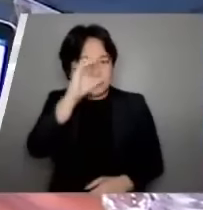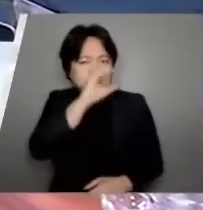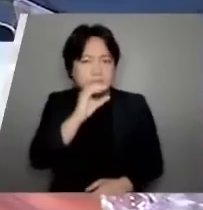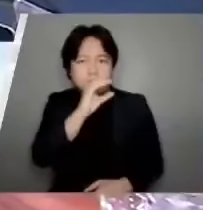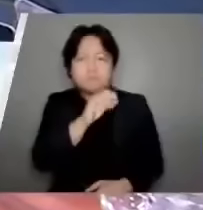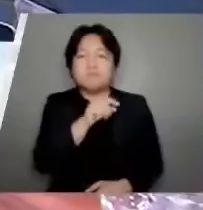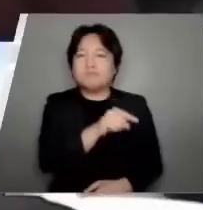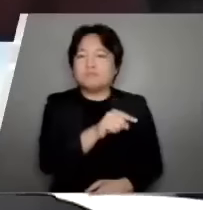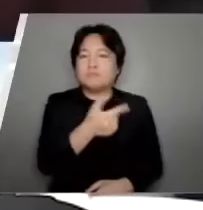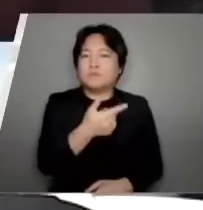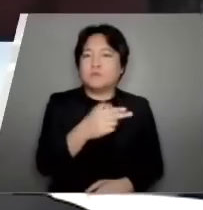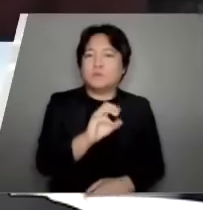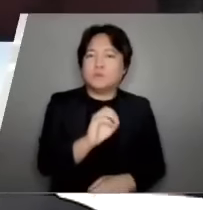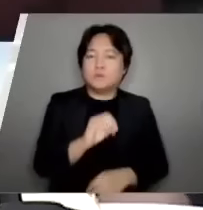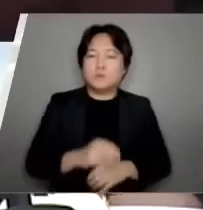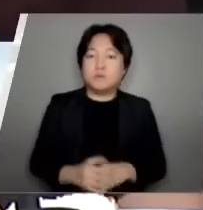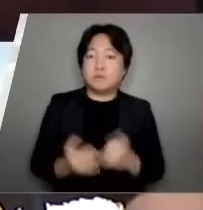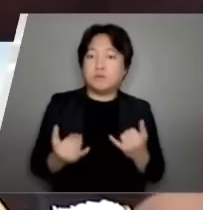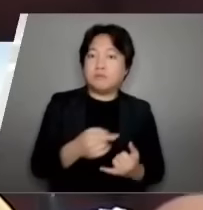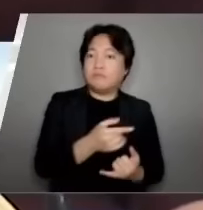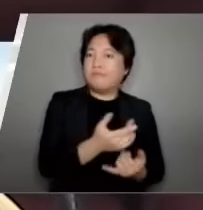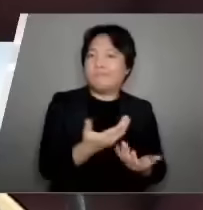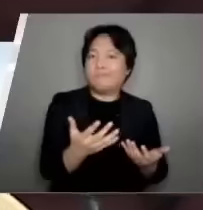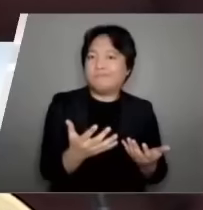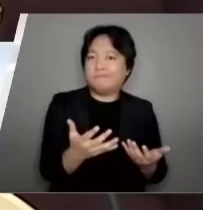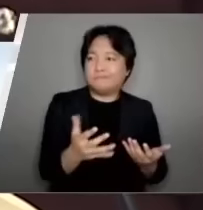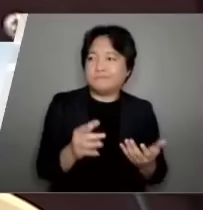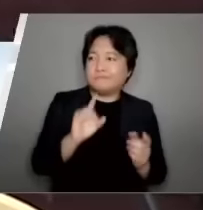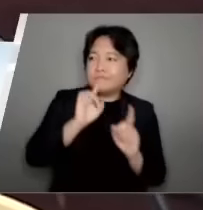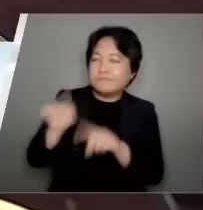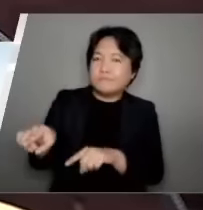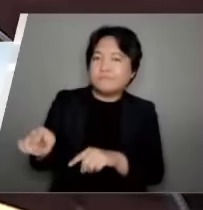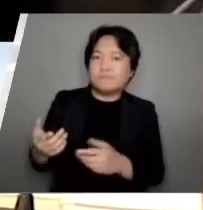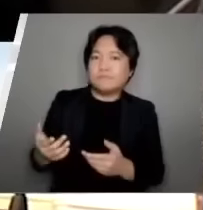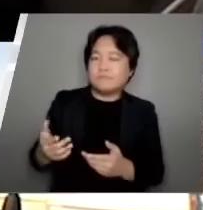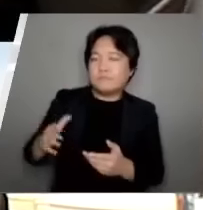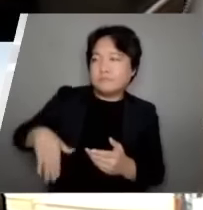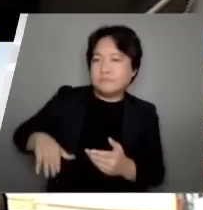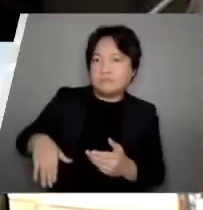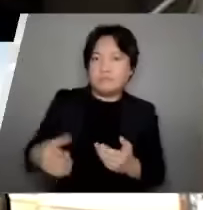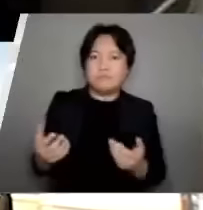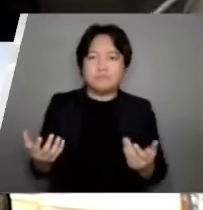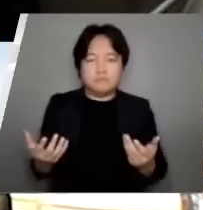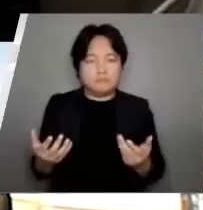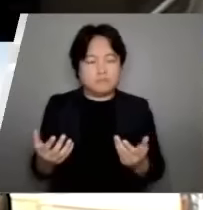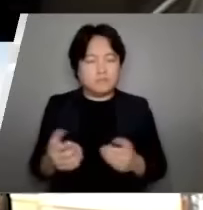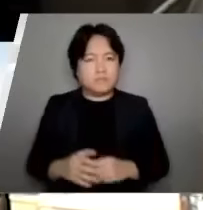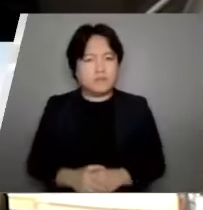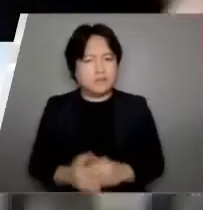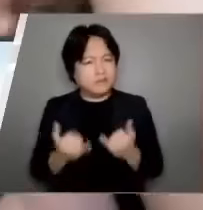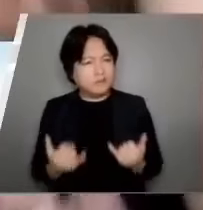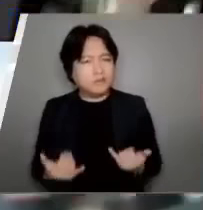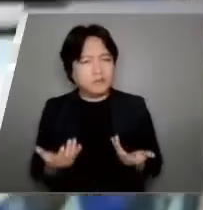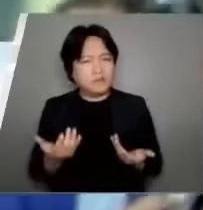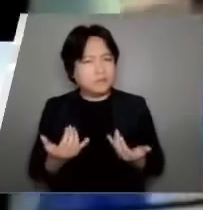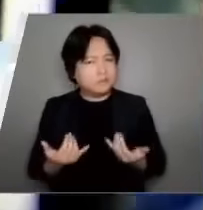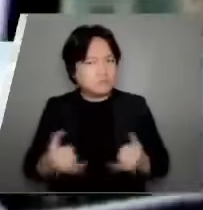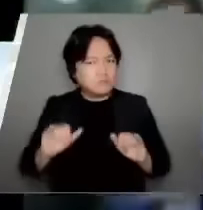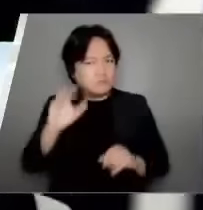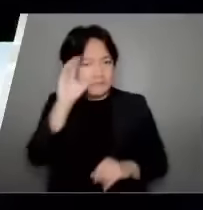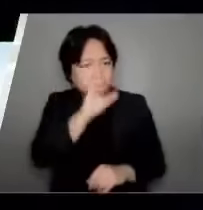wala pang paramdam sa Senado ang kampo ni Guo kung susuko ang alkalde. E nasaan na nga ba si Mayor Guo? Sabi